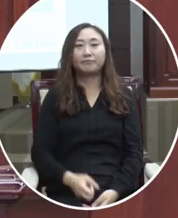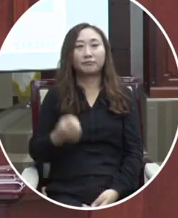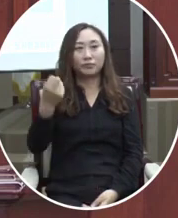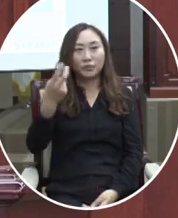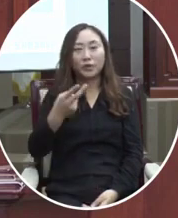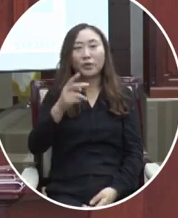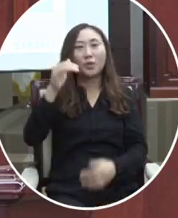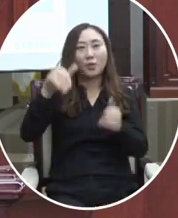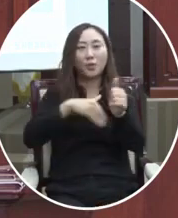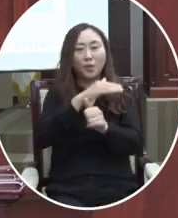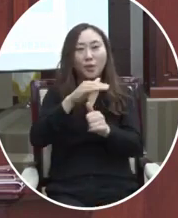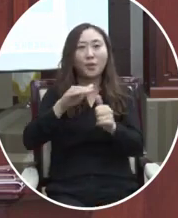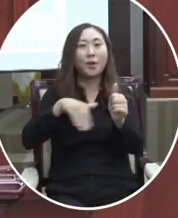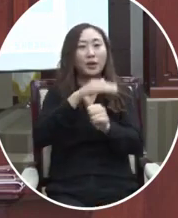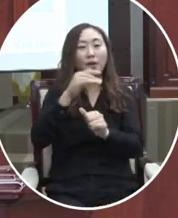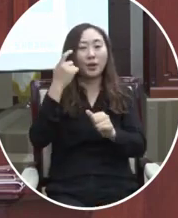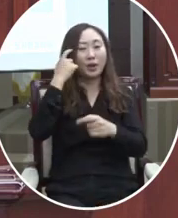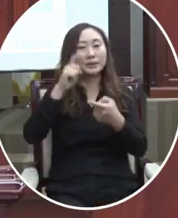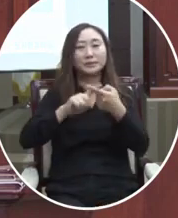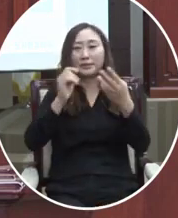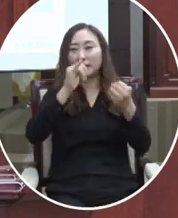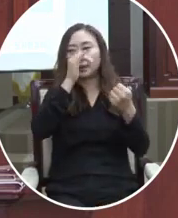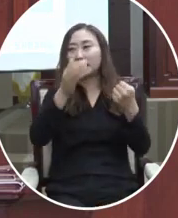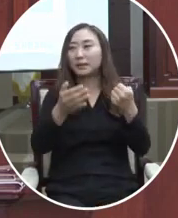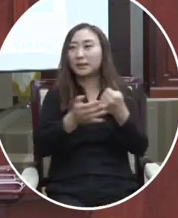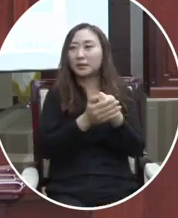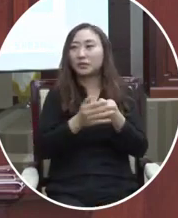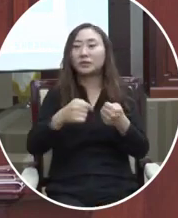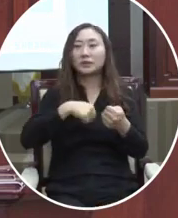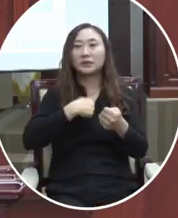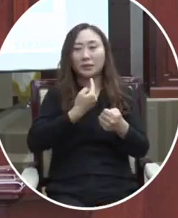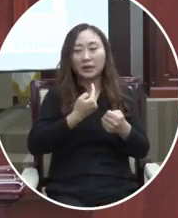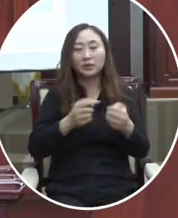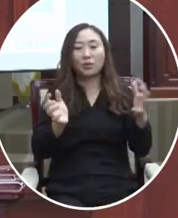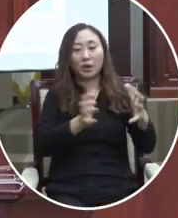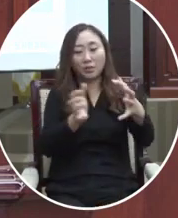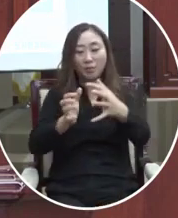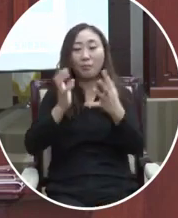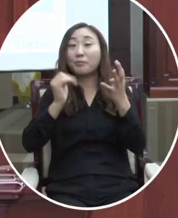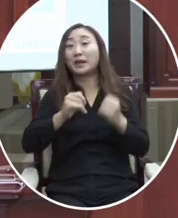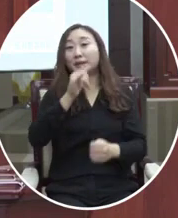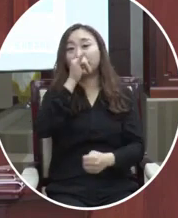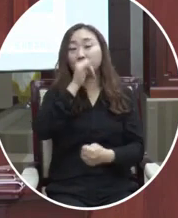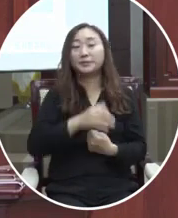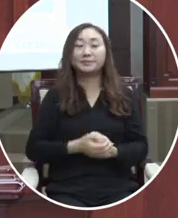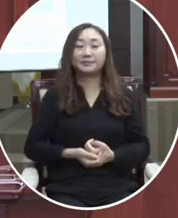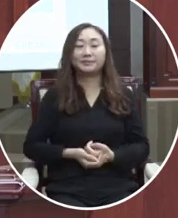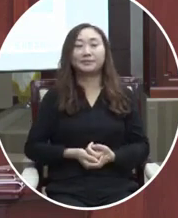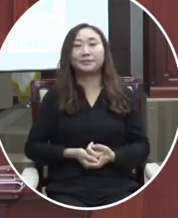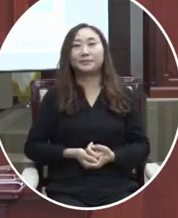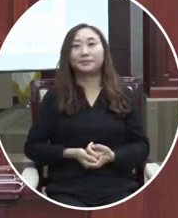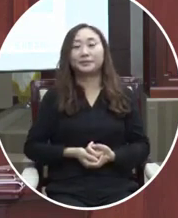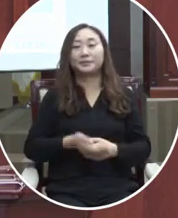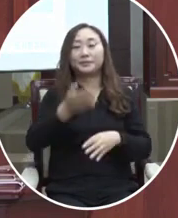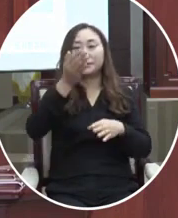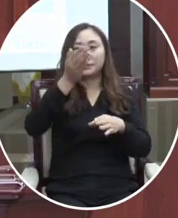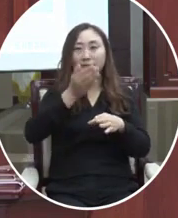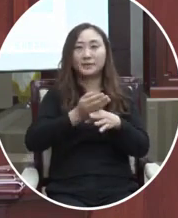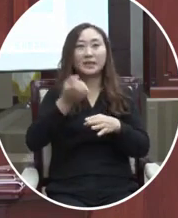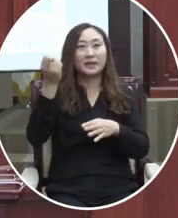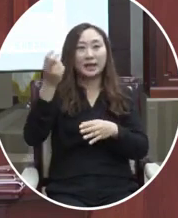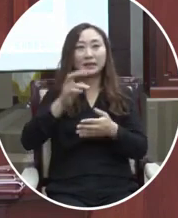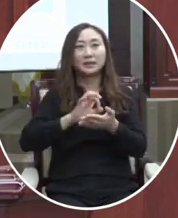그리고 우리 구민들은 환경에 관심이 높아 자발적으로 환경운동 모임을 만들어 많은 활동을 하고 있습니다.